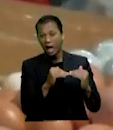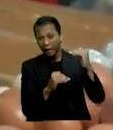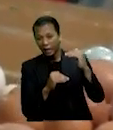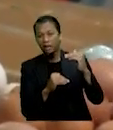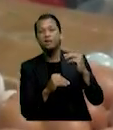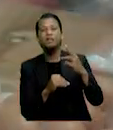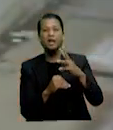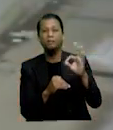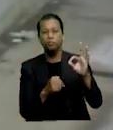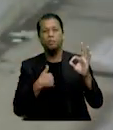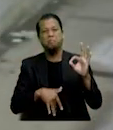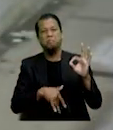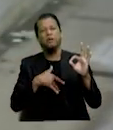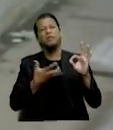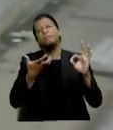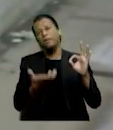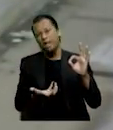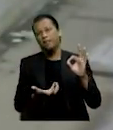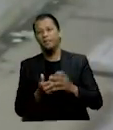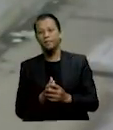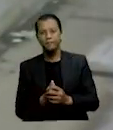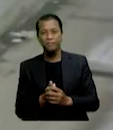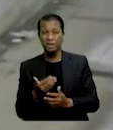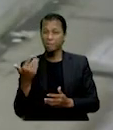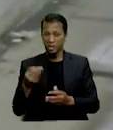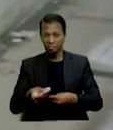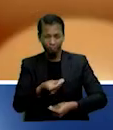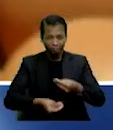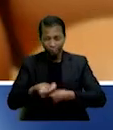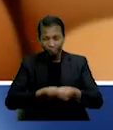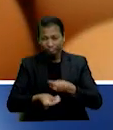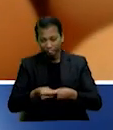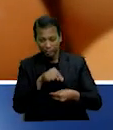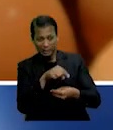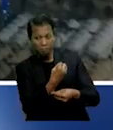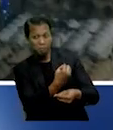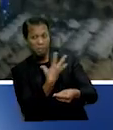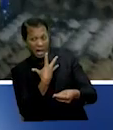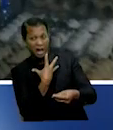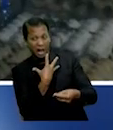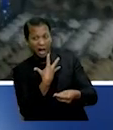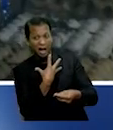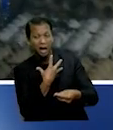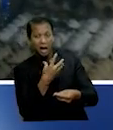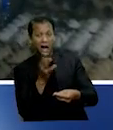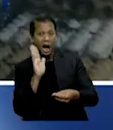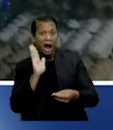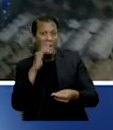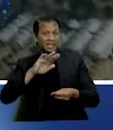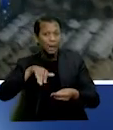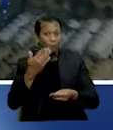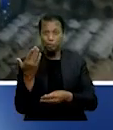tinggi ya. Tadi pedagang menuturkan terkait dengan kenaikan harga telur sudah terjadi sejak satu pekan terakhir diakibatkan oleh